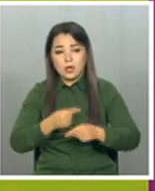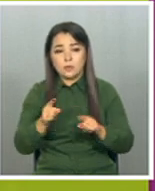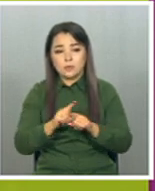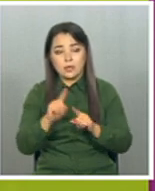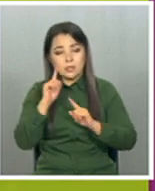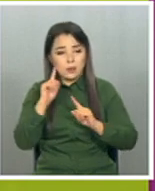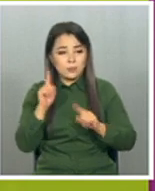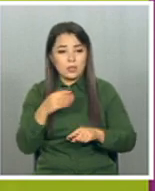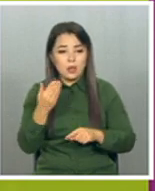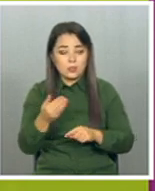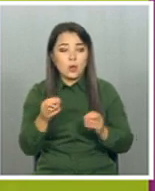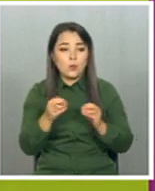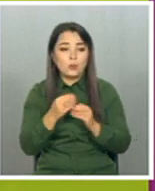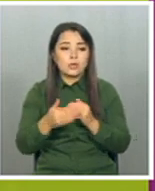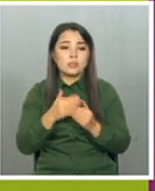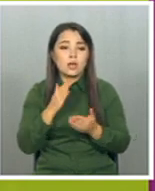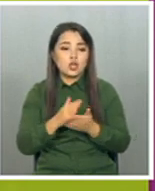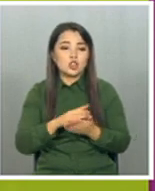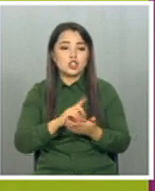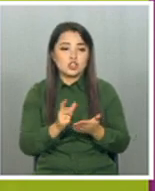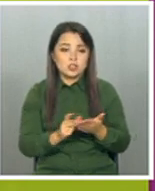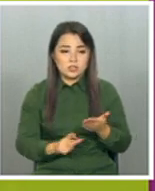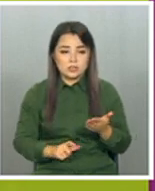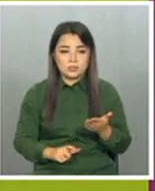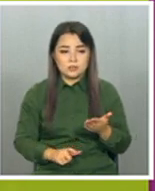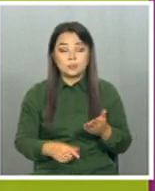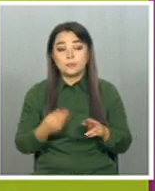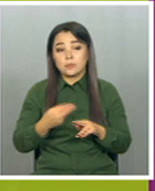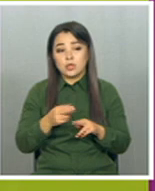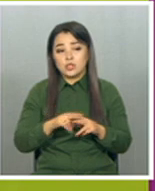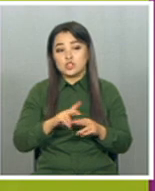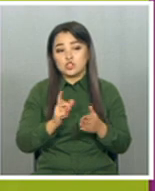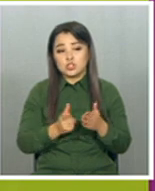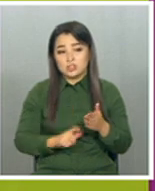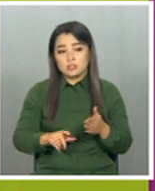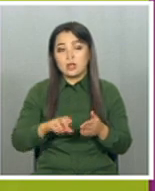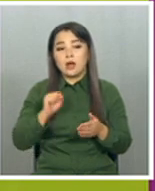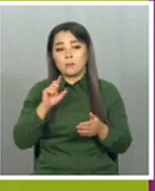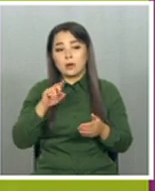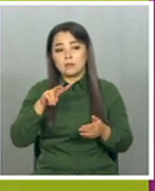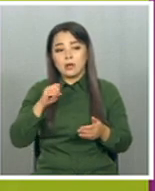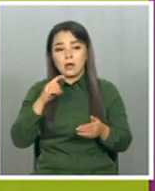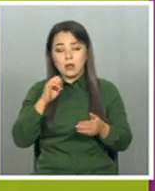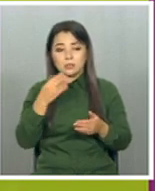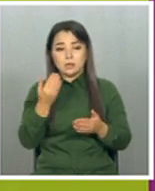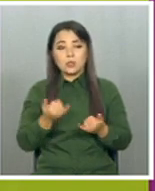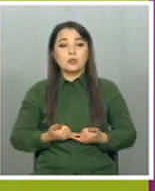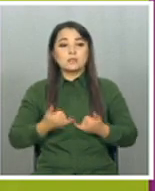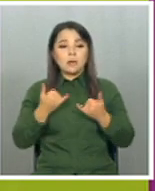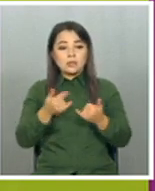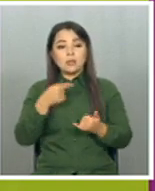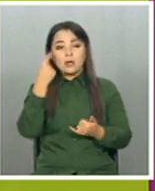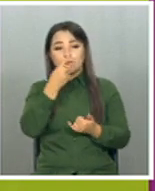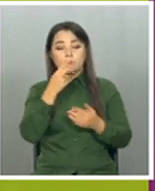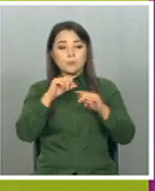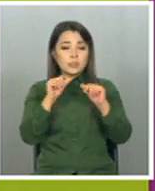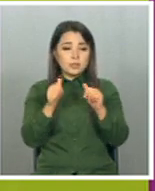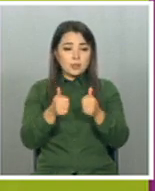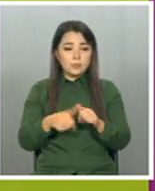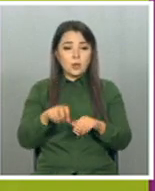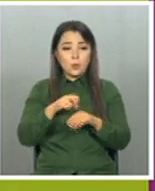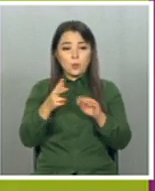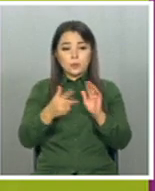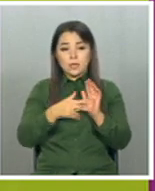сияқты ондаған жыр. Бұл жырлардағы Абылайханның асқақ бейнесі оның